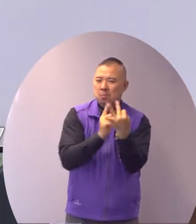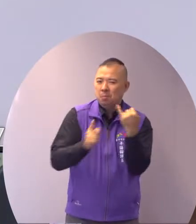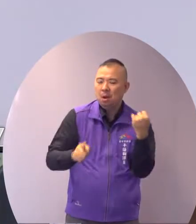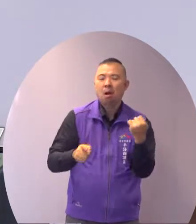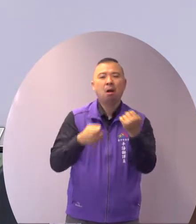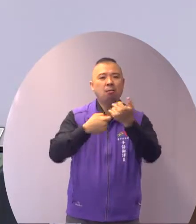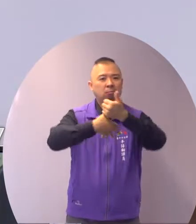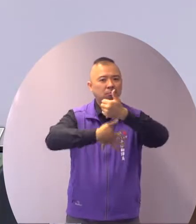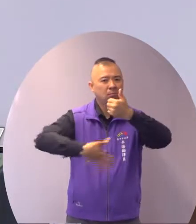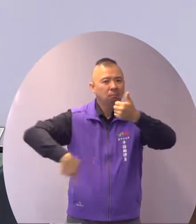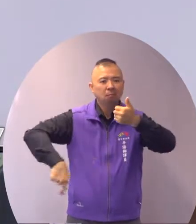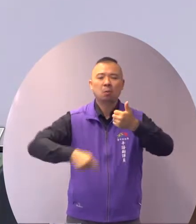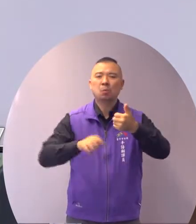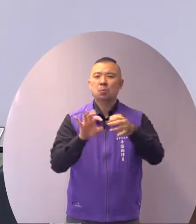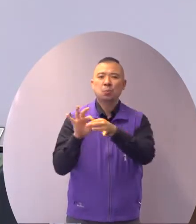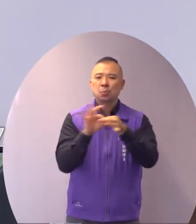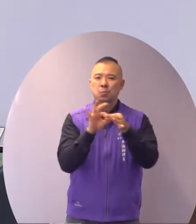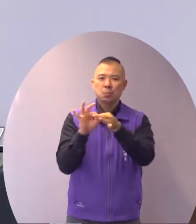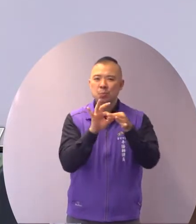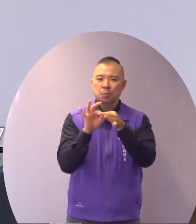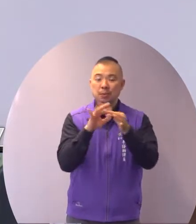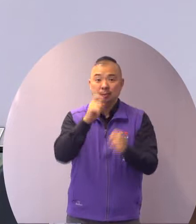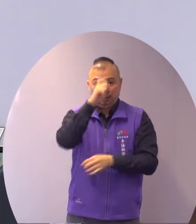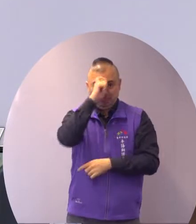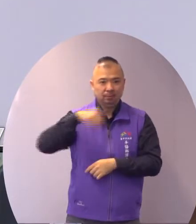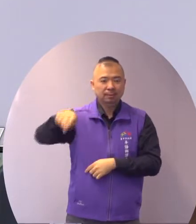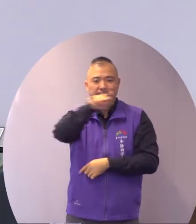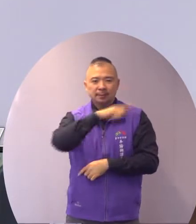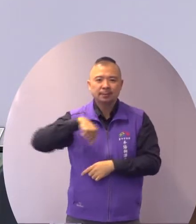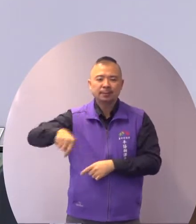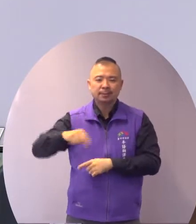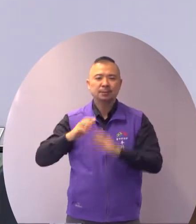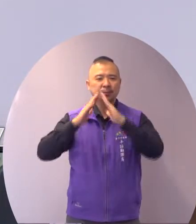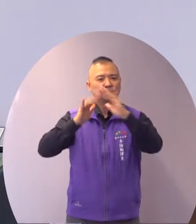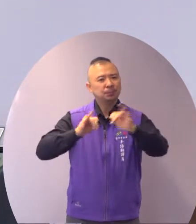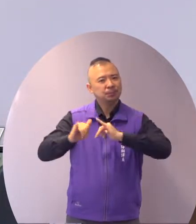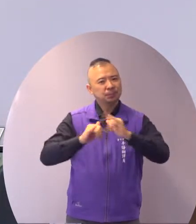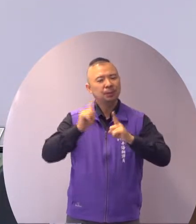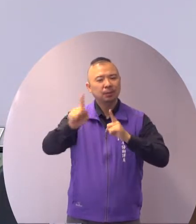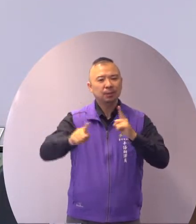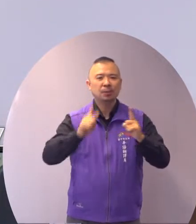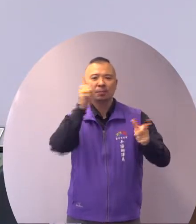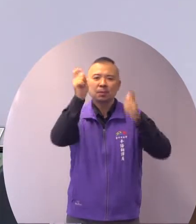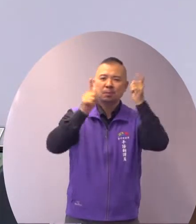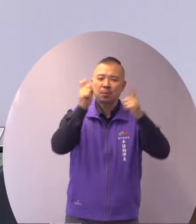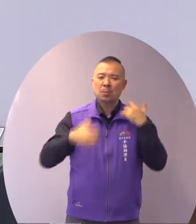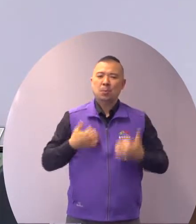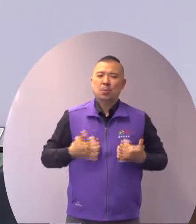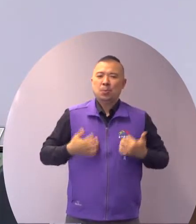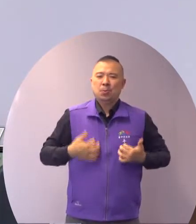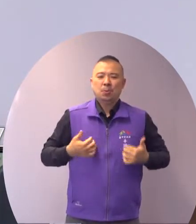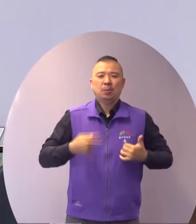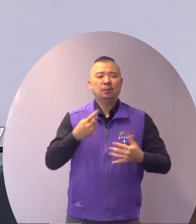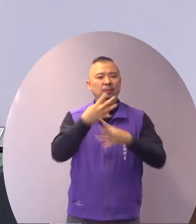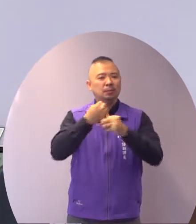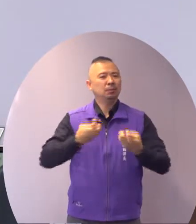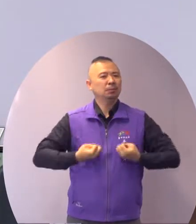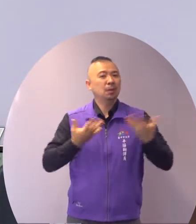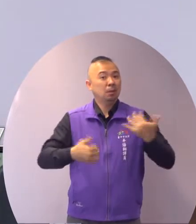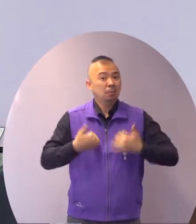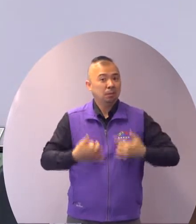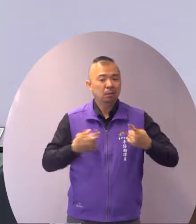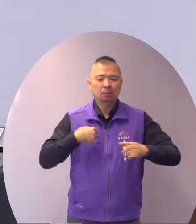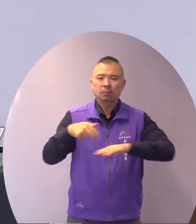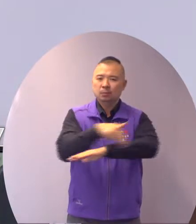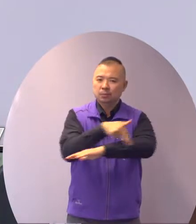让市民朋友过好节、过好年。那包括我们各地有灯会或灯展，那不同